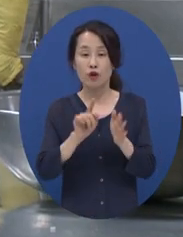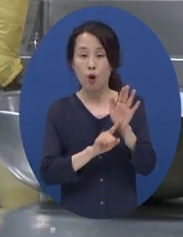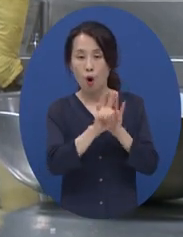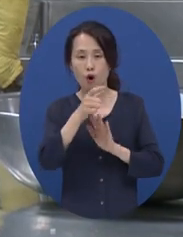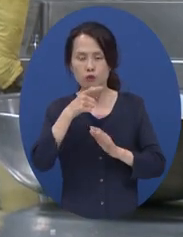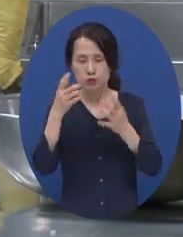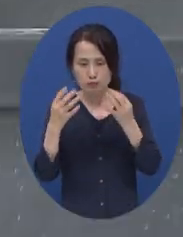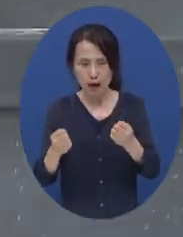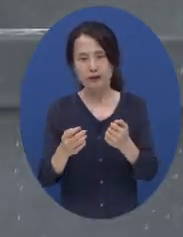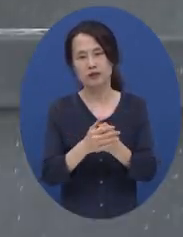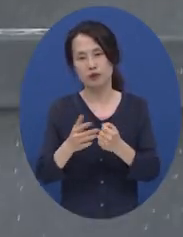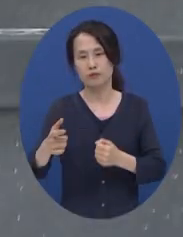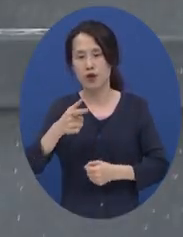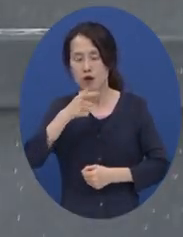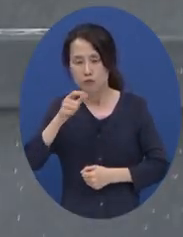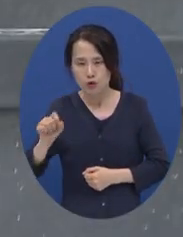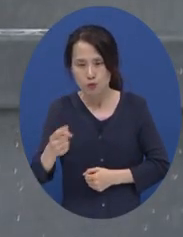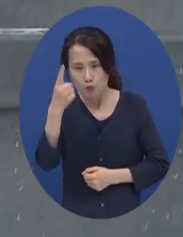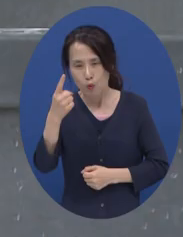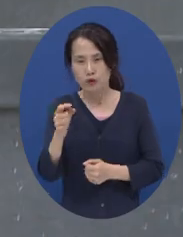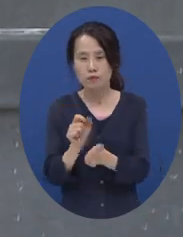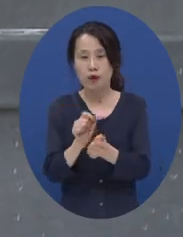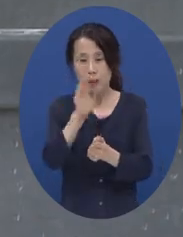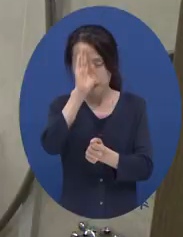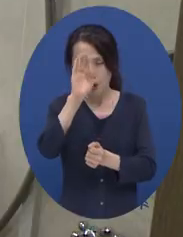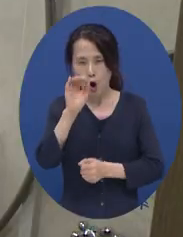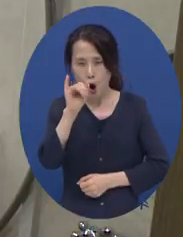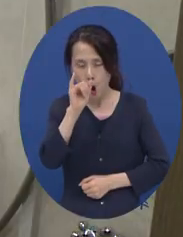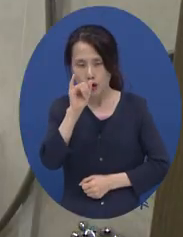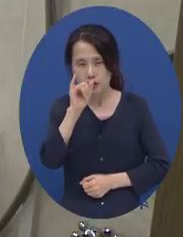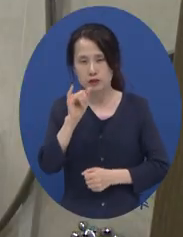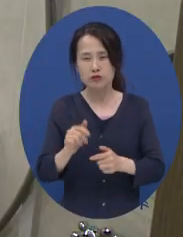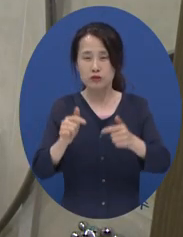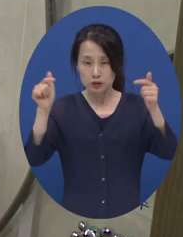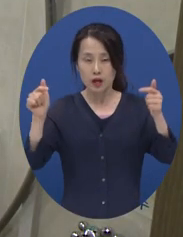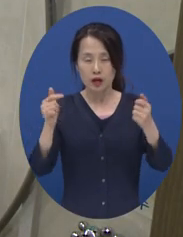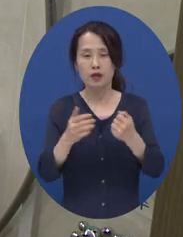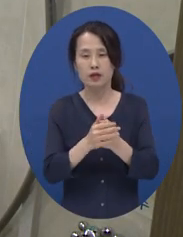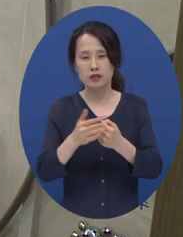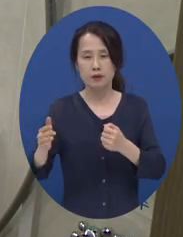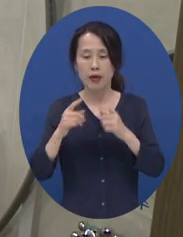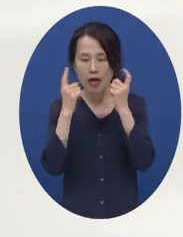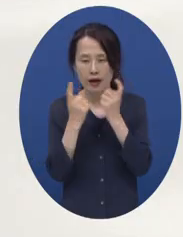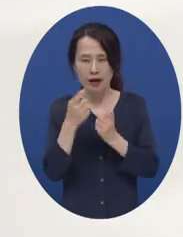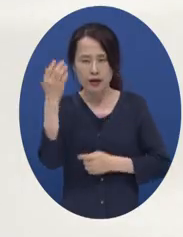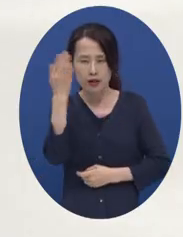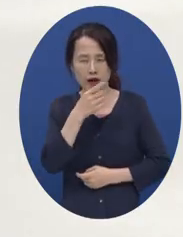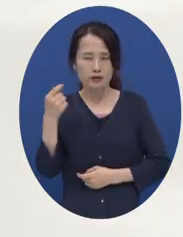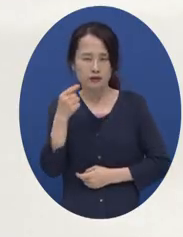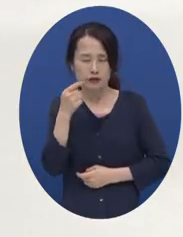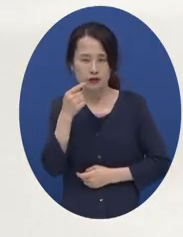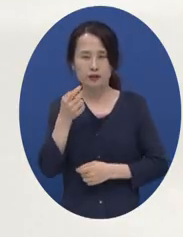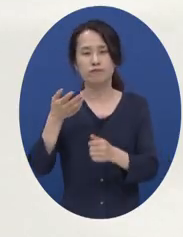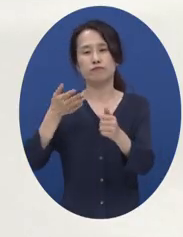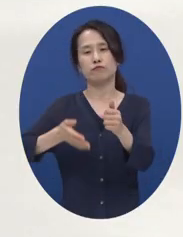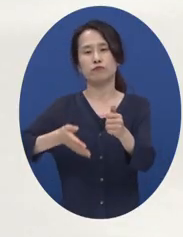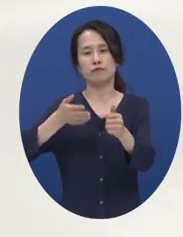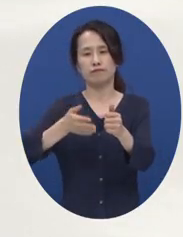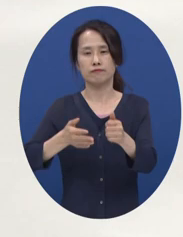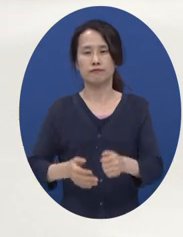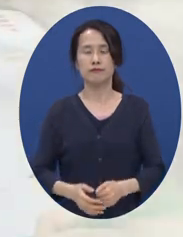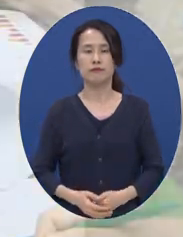여름철에는 수인성 식품 100 의 값 0 을 일으킨 병원체에 활동이 활발해지는 만큼 개인위생 관리를 철저히 해 달라고